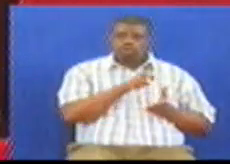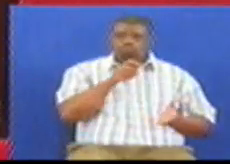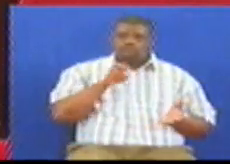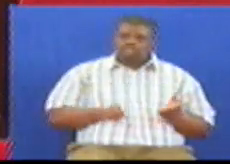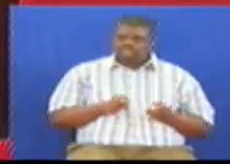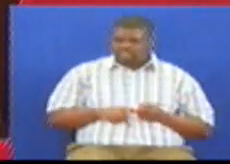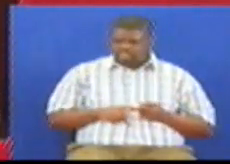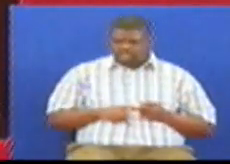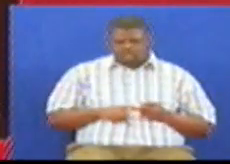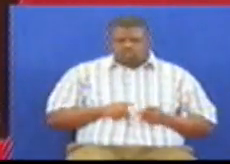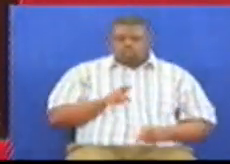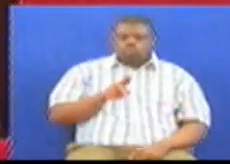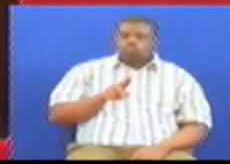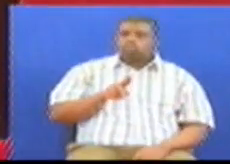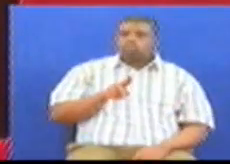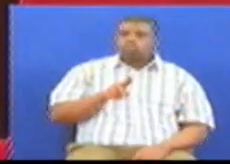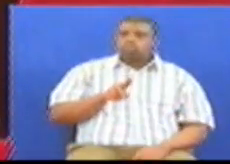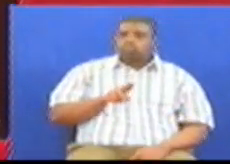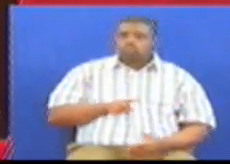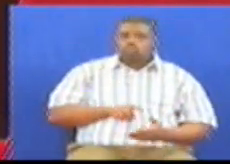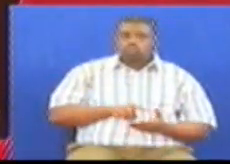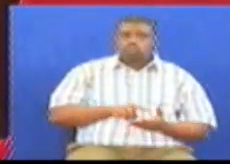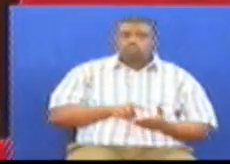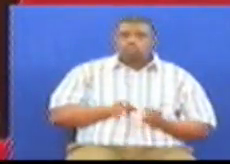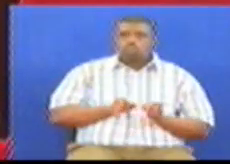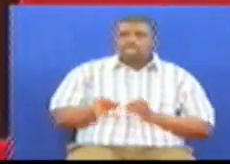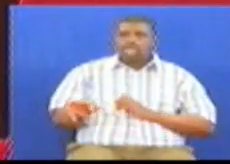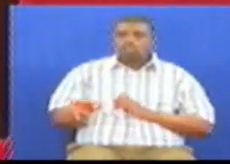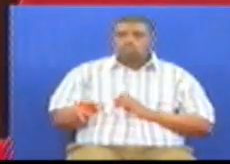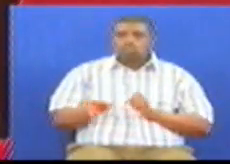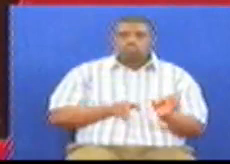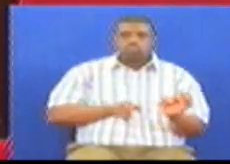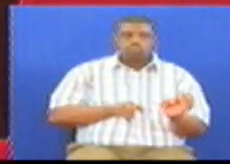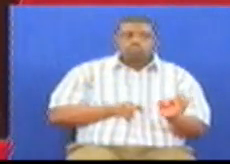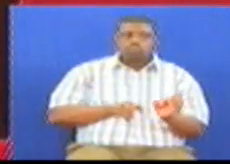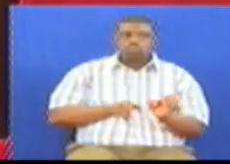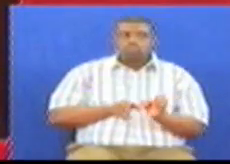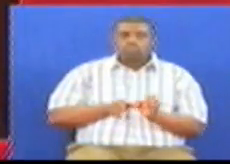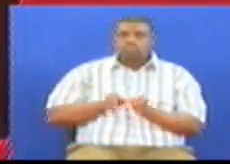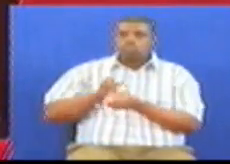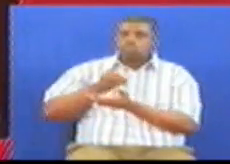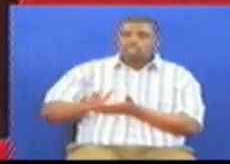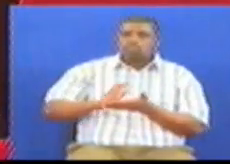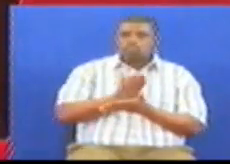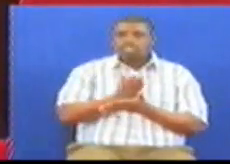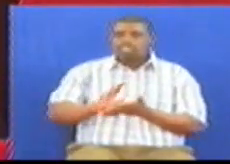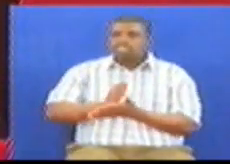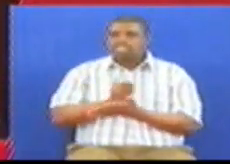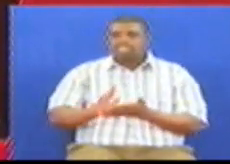sana. Ugatuaji kwanza unategemea mazingira. Serikali ya awamu ya 5 ina nia dhati kabisa katika